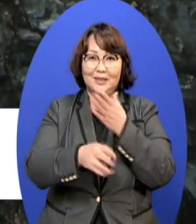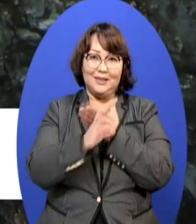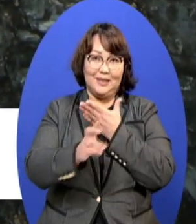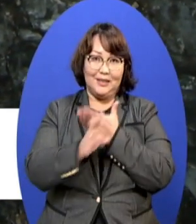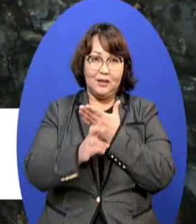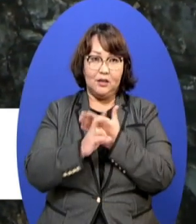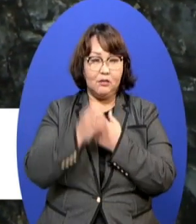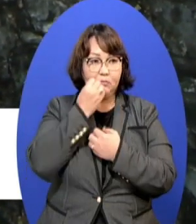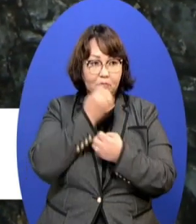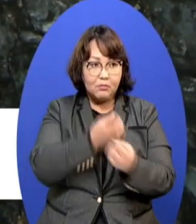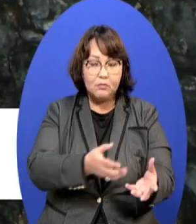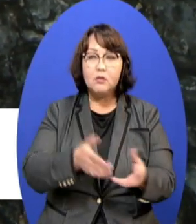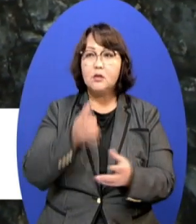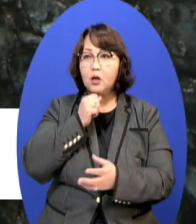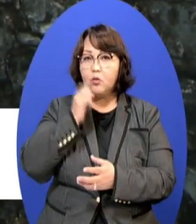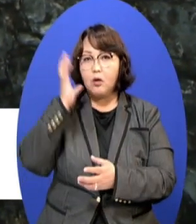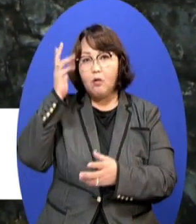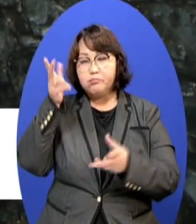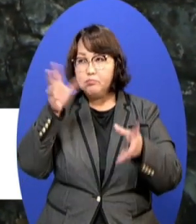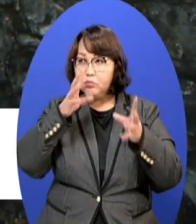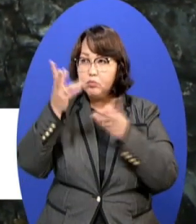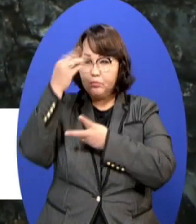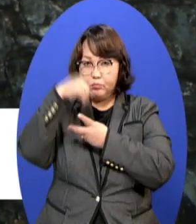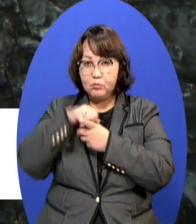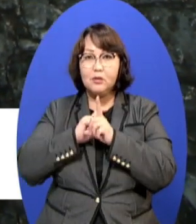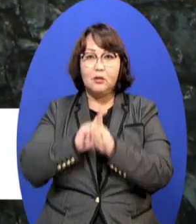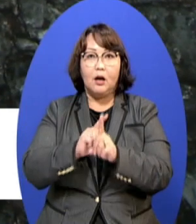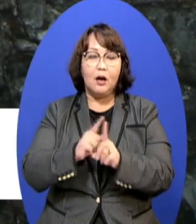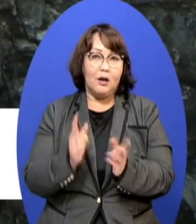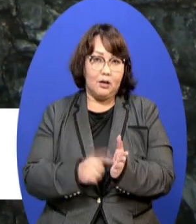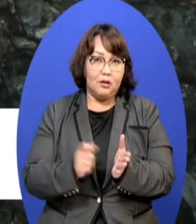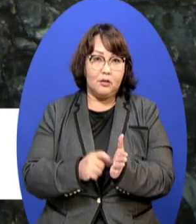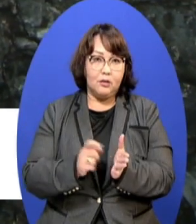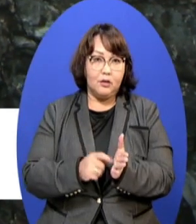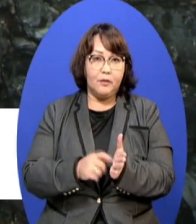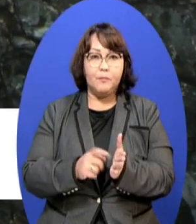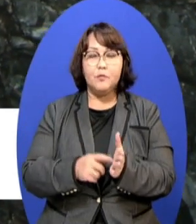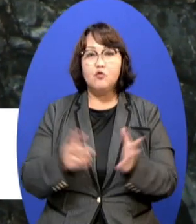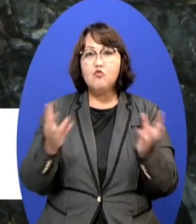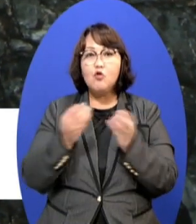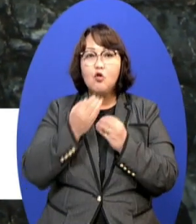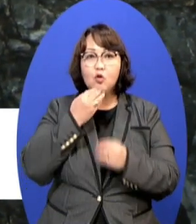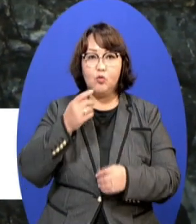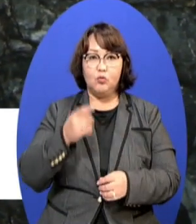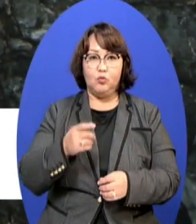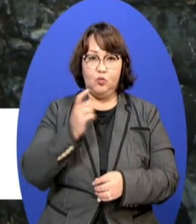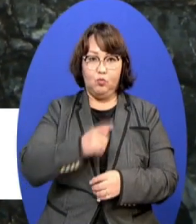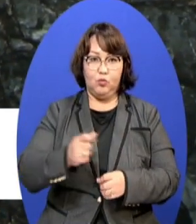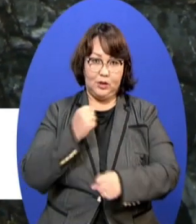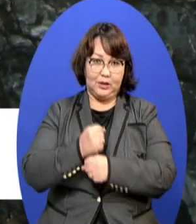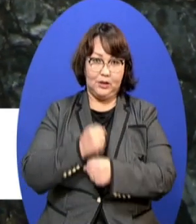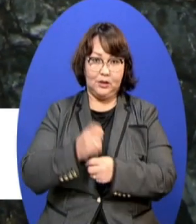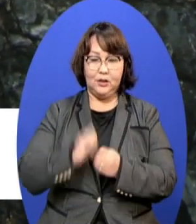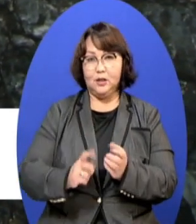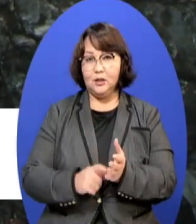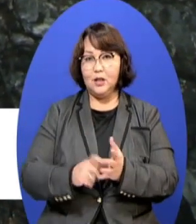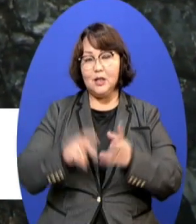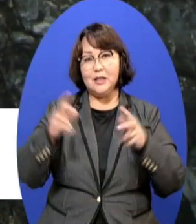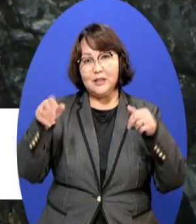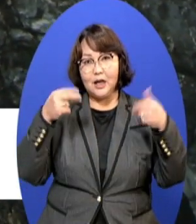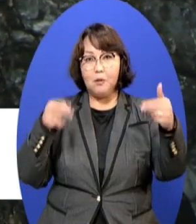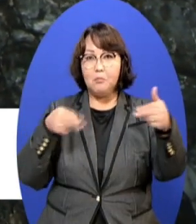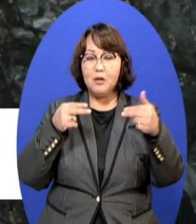энэ зөвлөм зөвлөгөөг одоо сайтар дагаж мөрдөрөө болж өгвөл бас ингээд цөөхөн хүн хамтаа ажиллах тийм ээ. Цахимаар